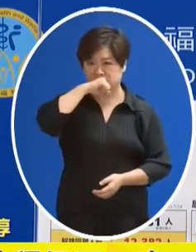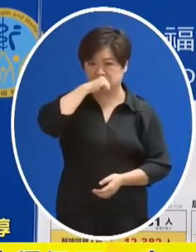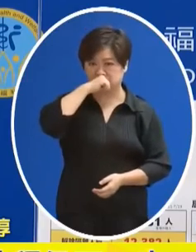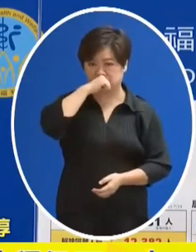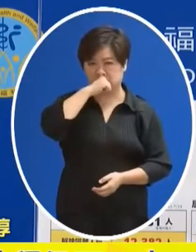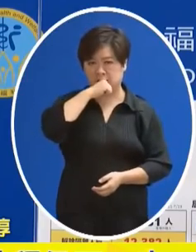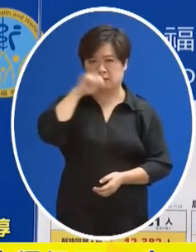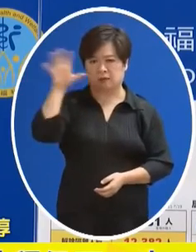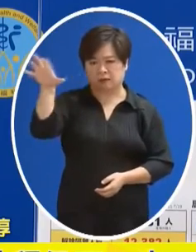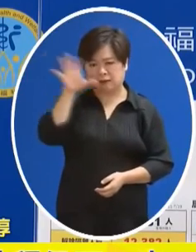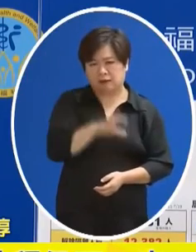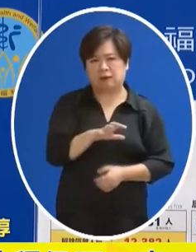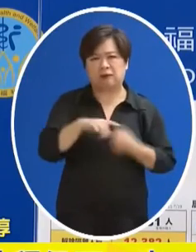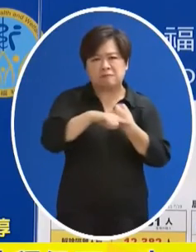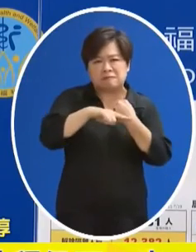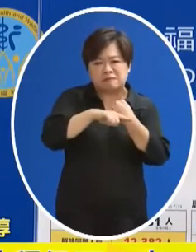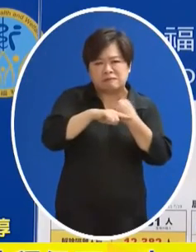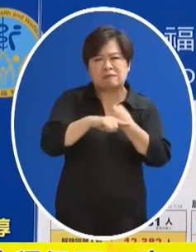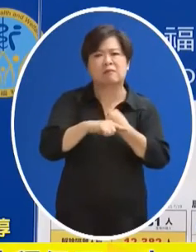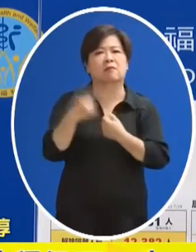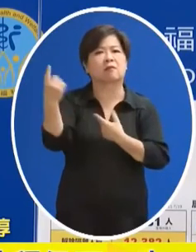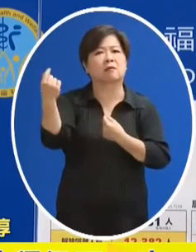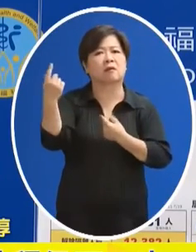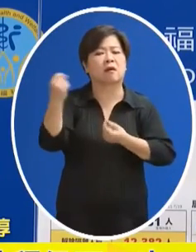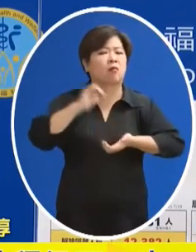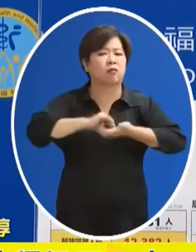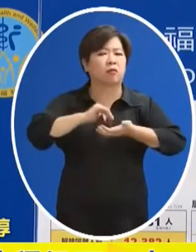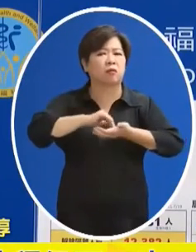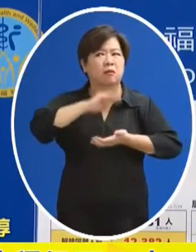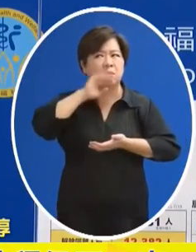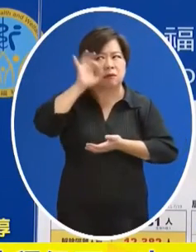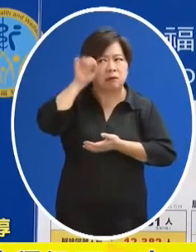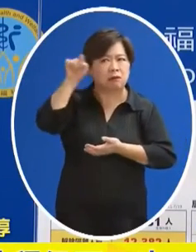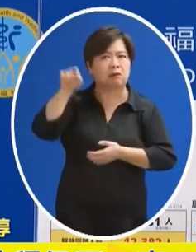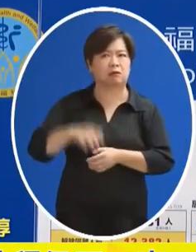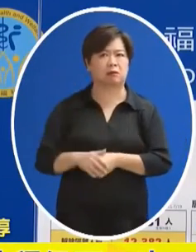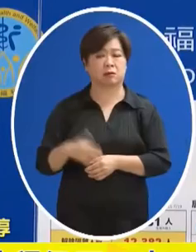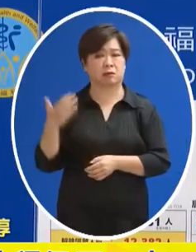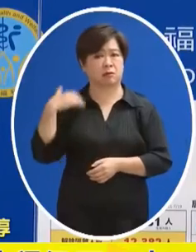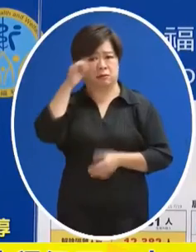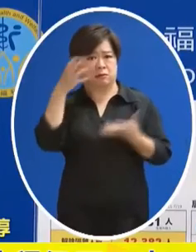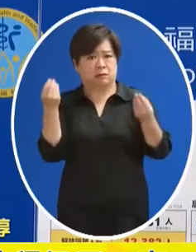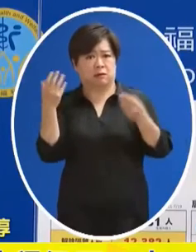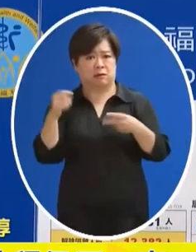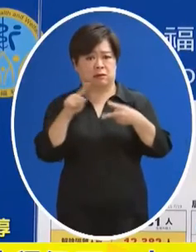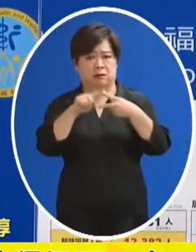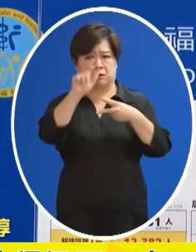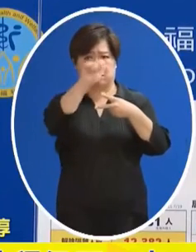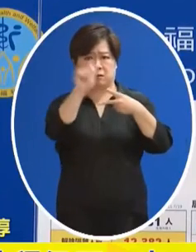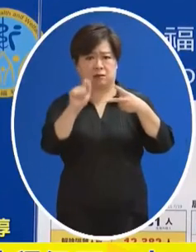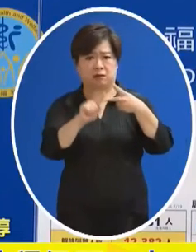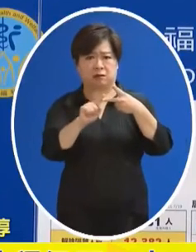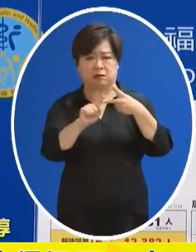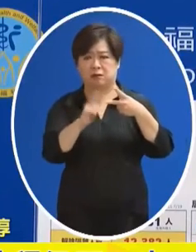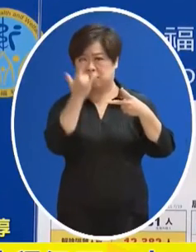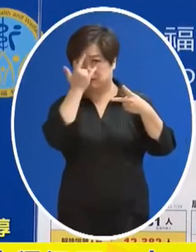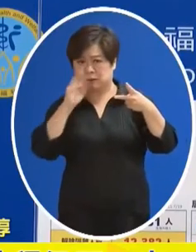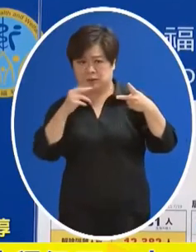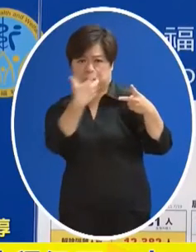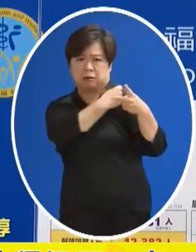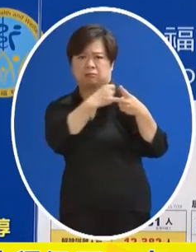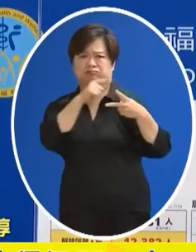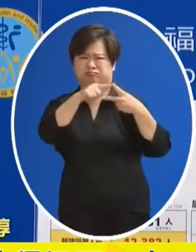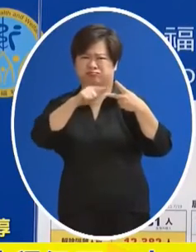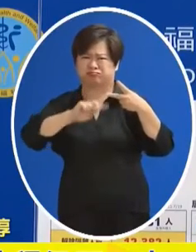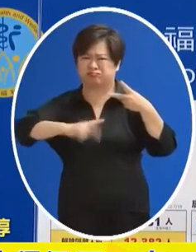再重复做相关的实验。那当初是因为看不到有 AZ 加莫德纳的任何的资料报告，所